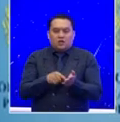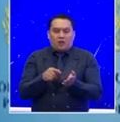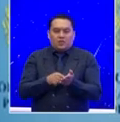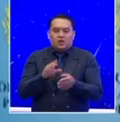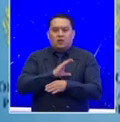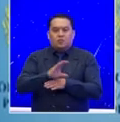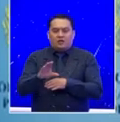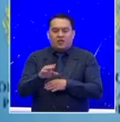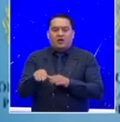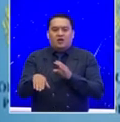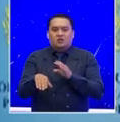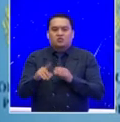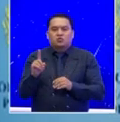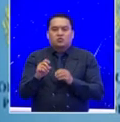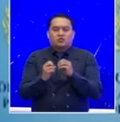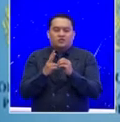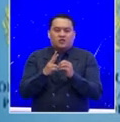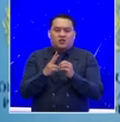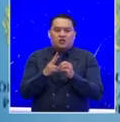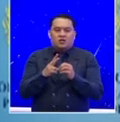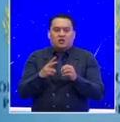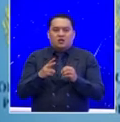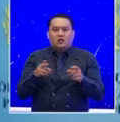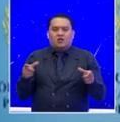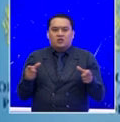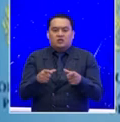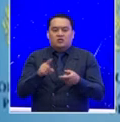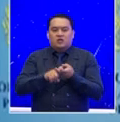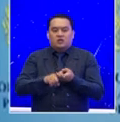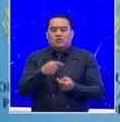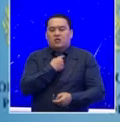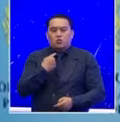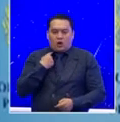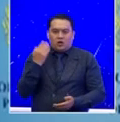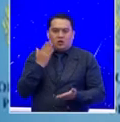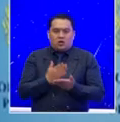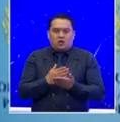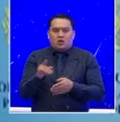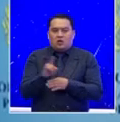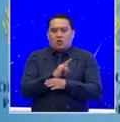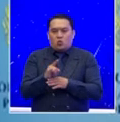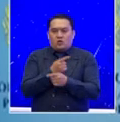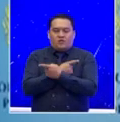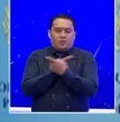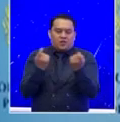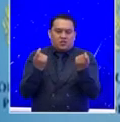аудиозапись о том, что 12 человек коронавирусом заболели в Талдыкургане. Это ложная информация.